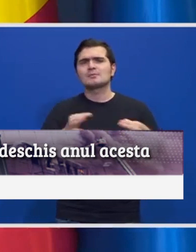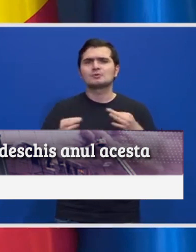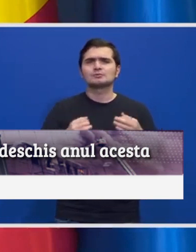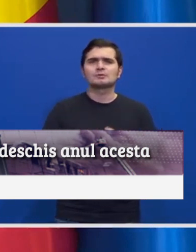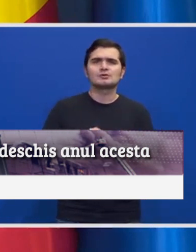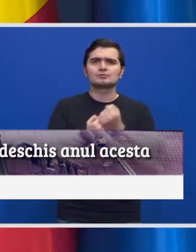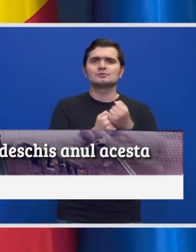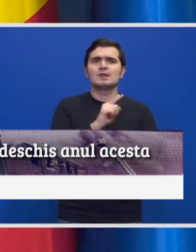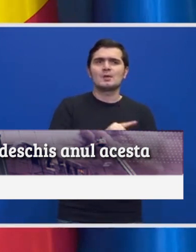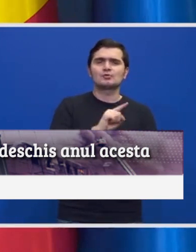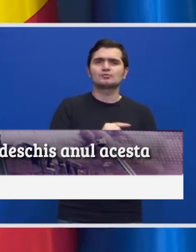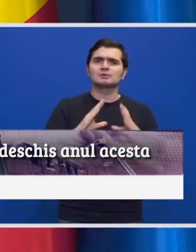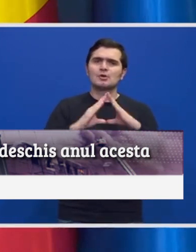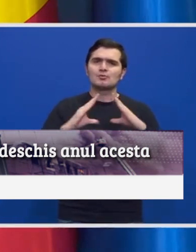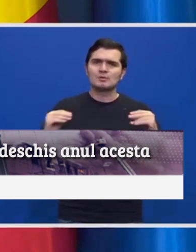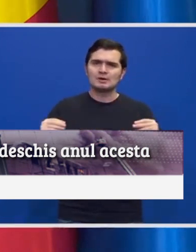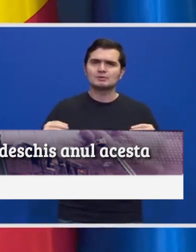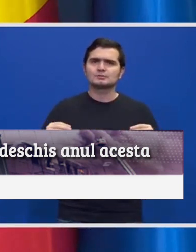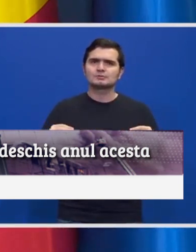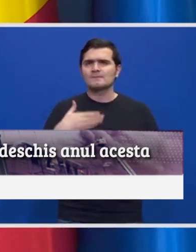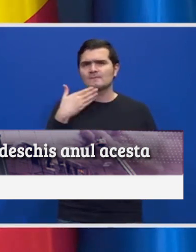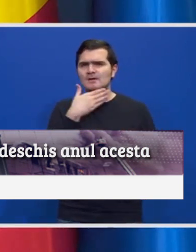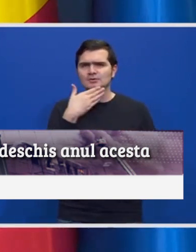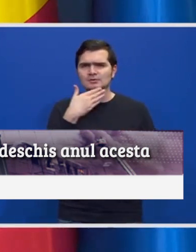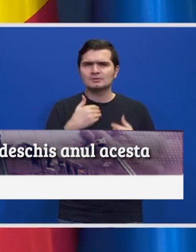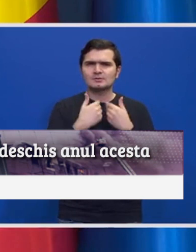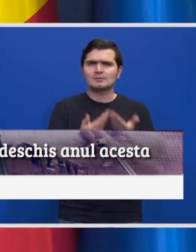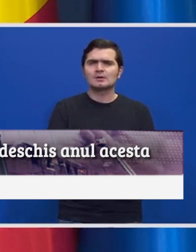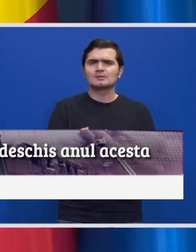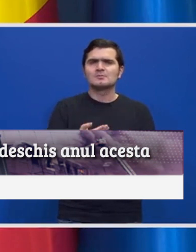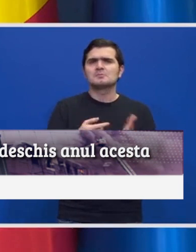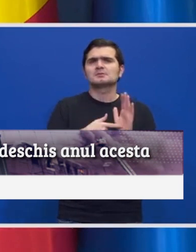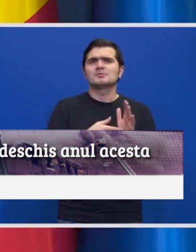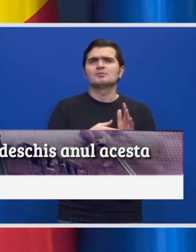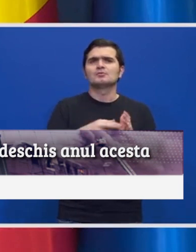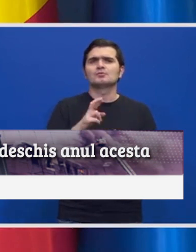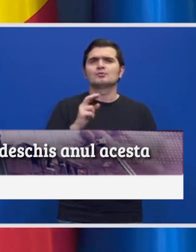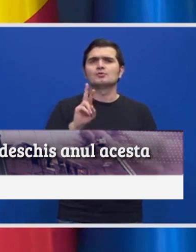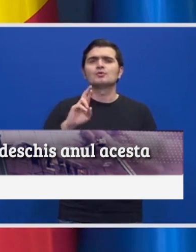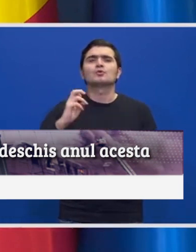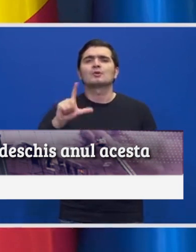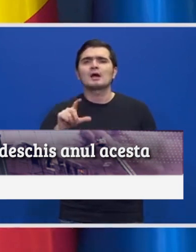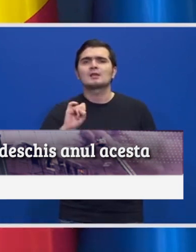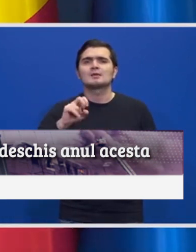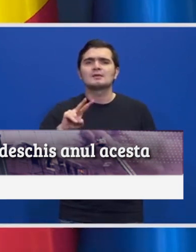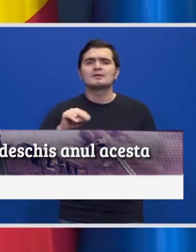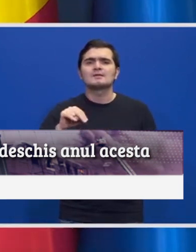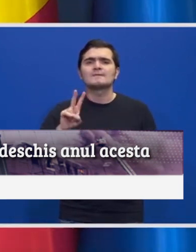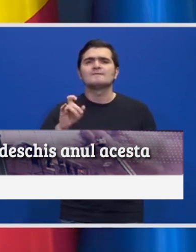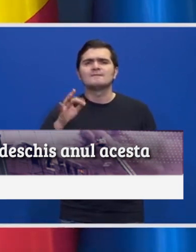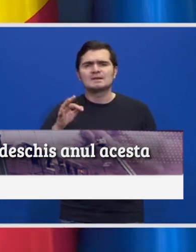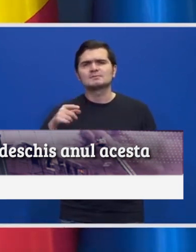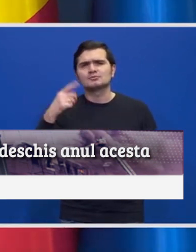românești, facilități acordate prin Agro IMM Invest sau Rural Invest pentru a pune în valoare potențialul agriculturii